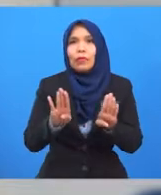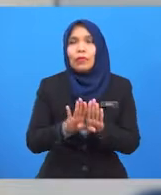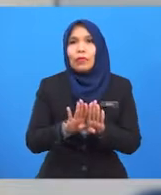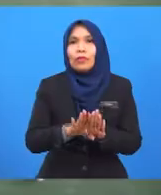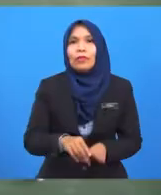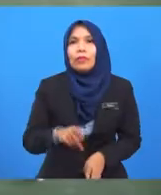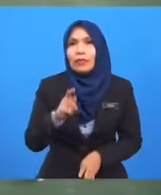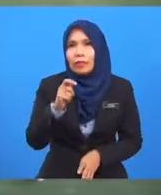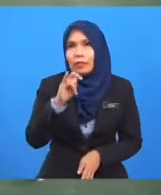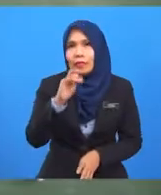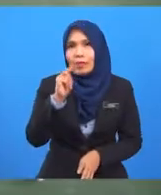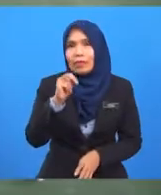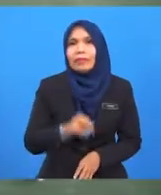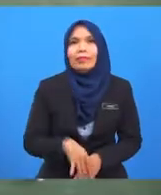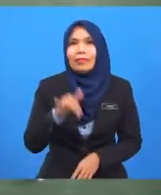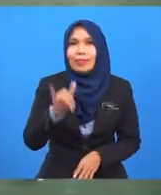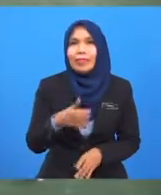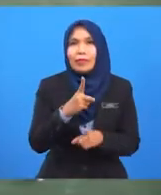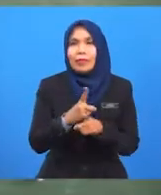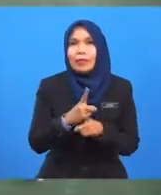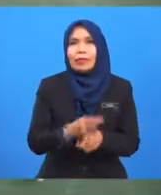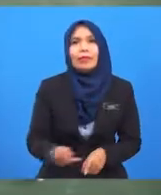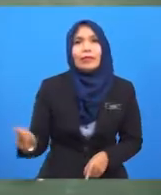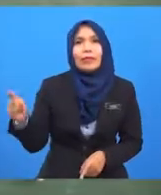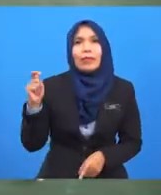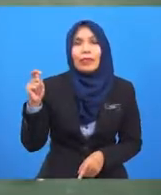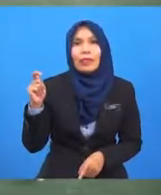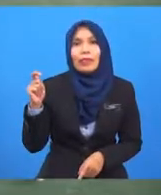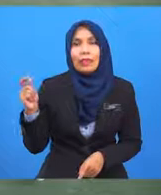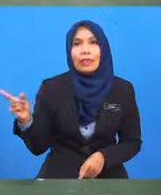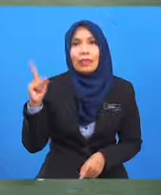Ya, betul. Daya dikenakan